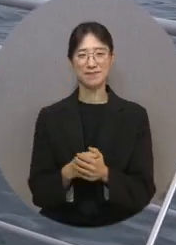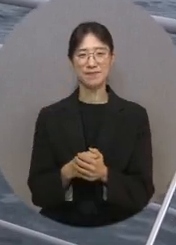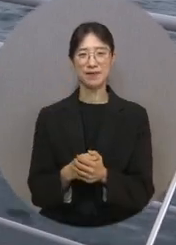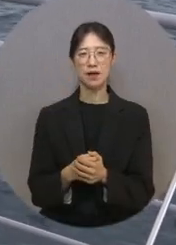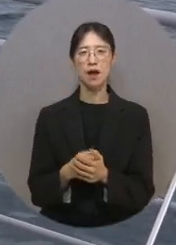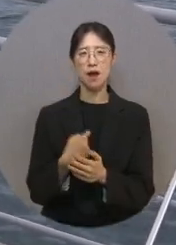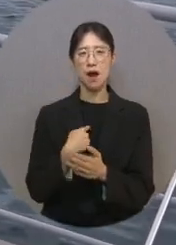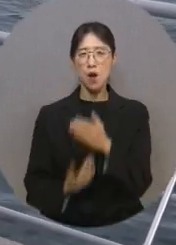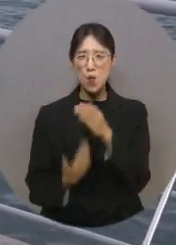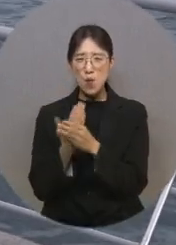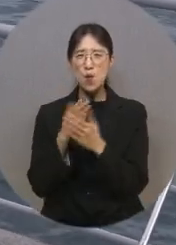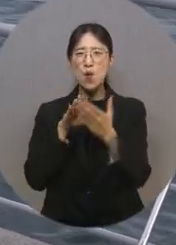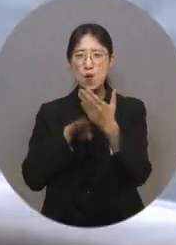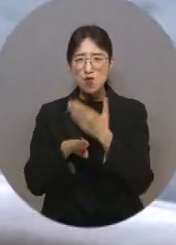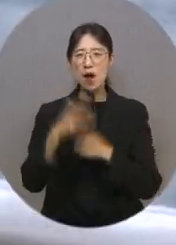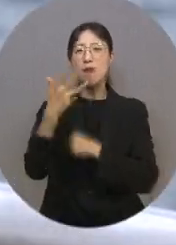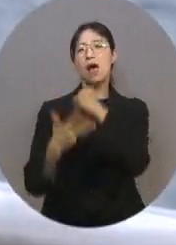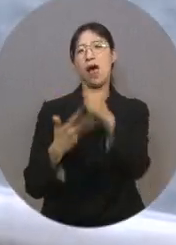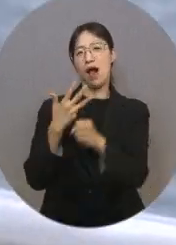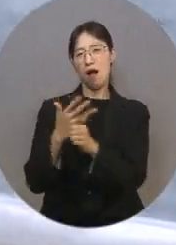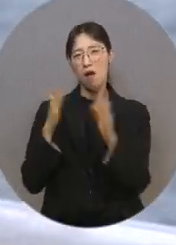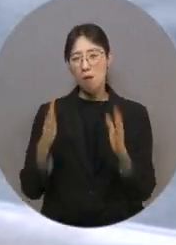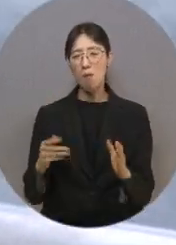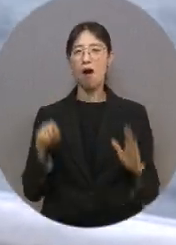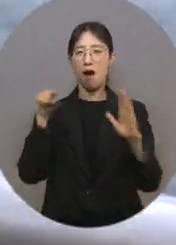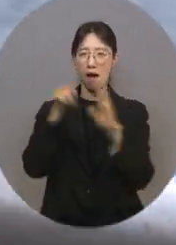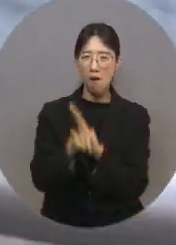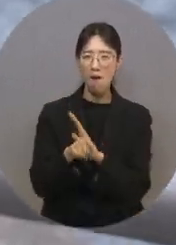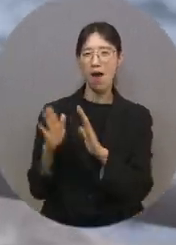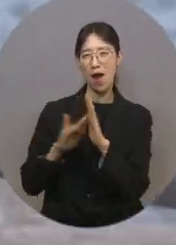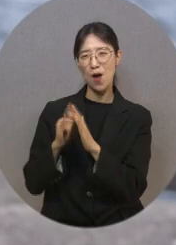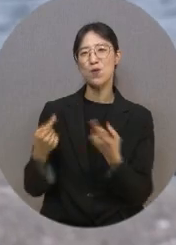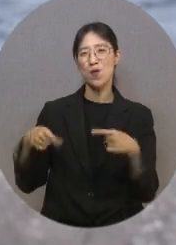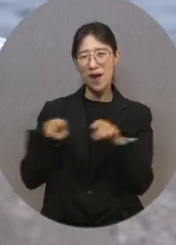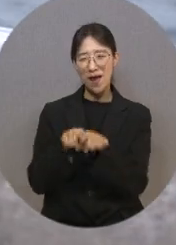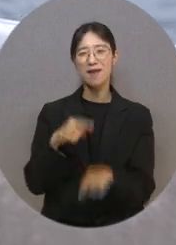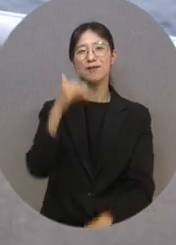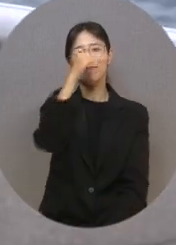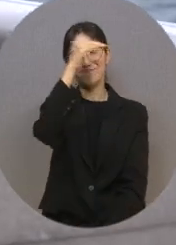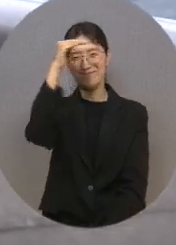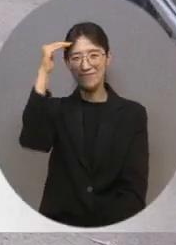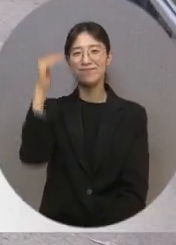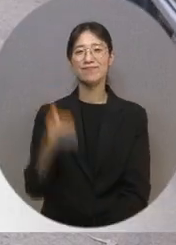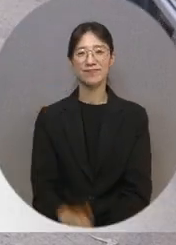찾은 동해 바다의 모습을 가족들과 두 눈에 담습니다.